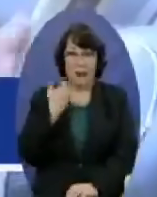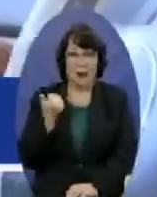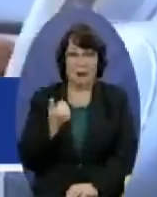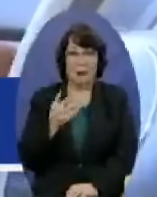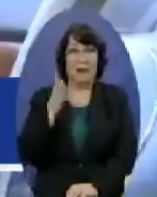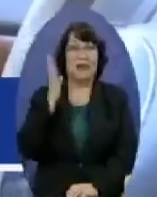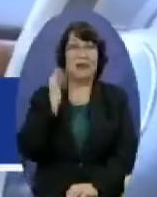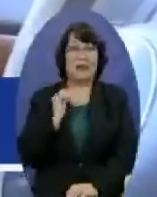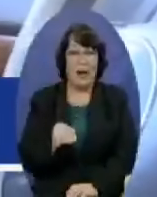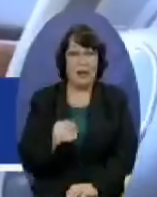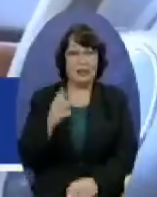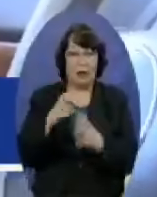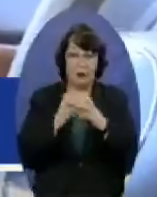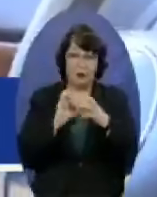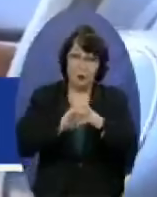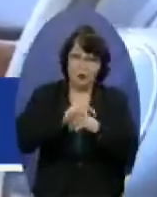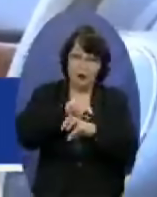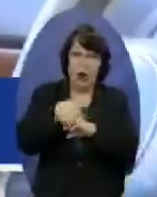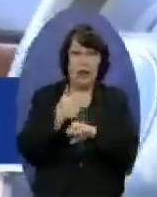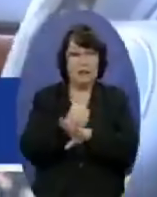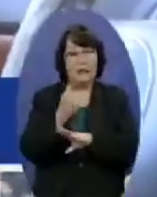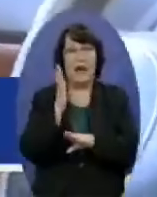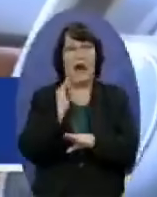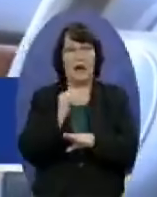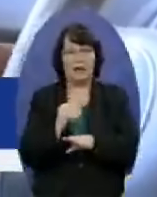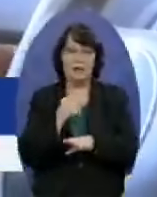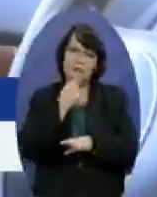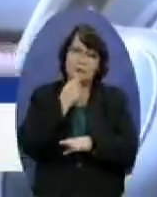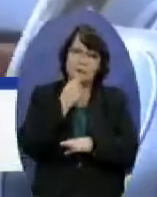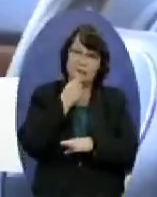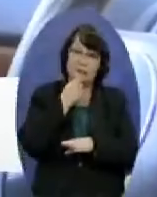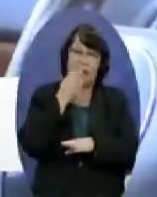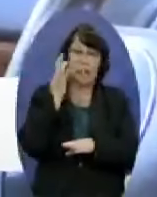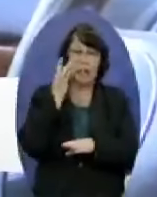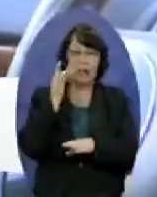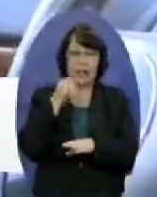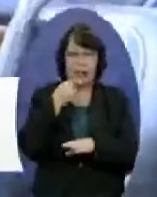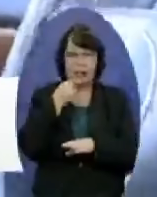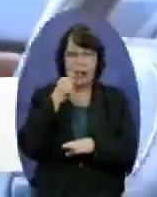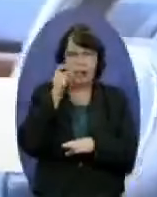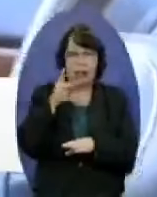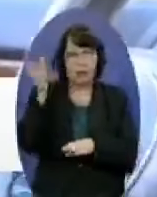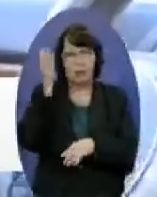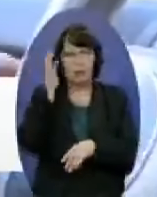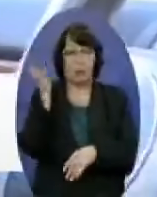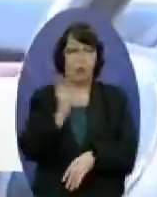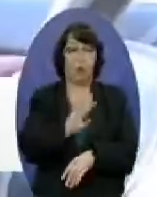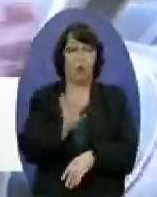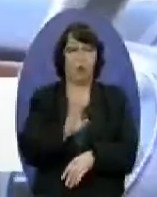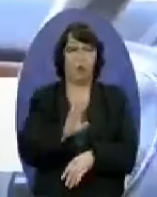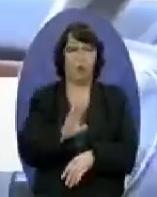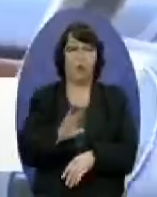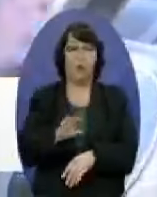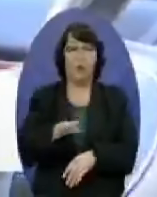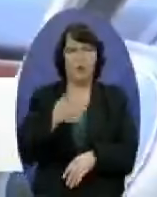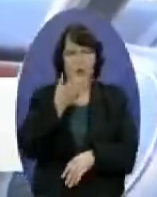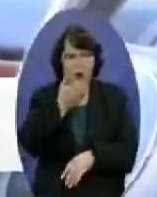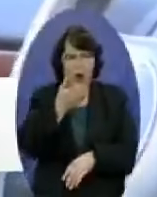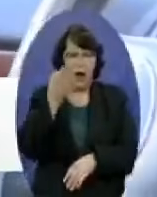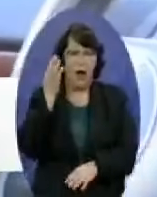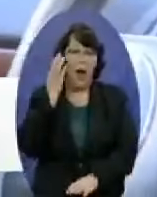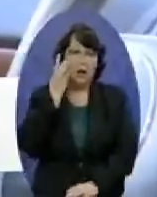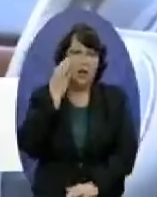дахь асуудал юм бэл. Яагаад вэ гэхээр нөгөө та хилгүй байж болно. Гэхдээ тэр орны чинь